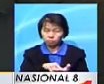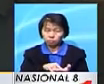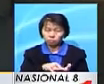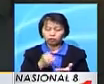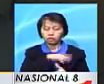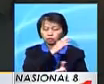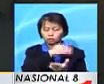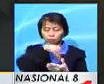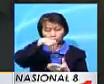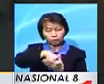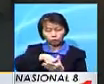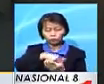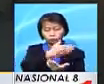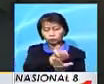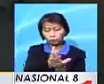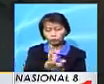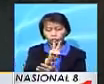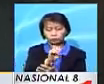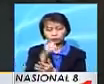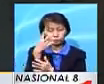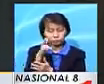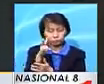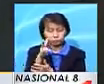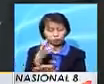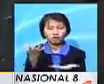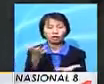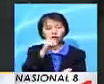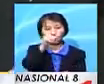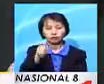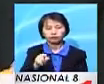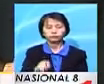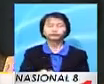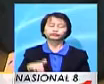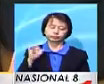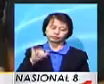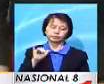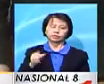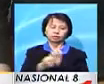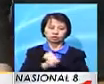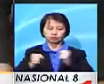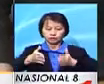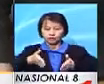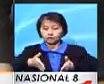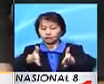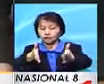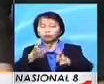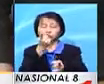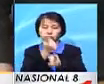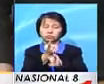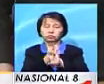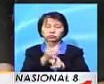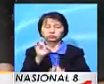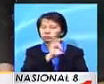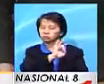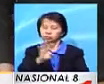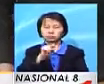dimasukkan dalam bajet 2017 nanti? Ya, keselamatan jalan raya ini memang merupakan